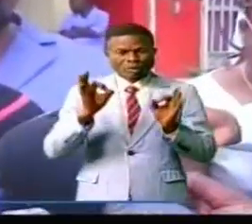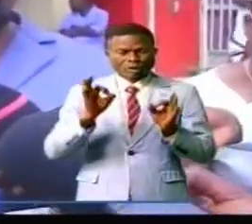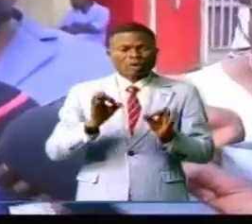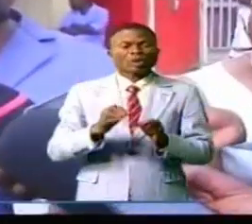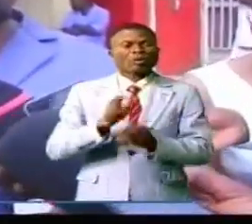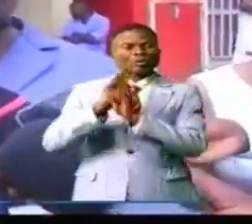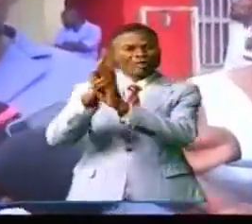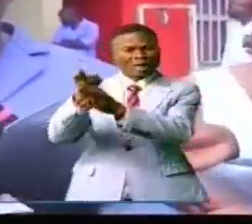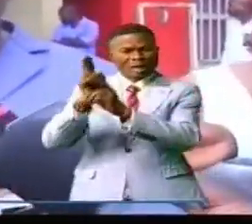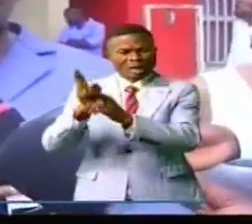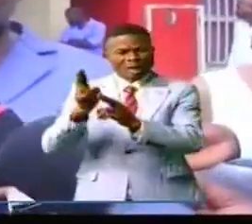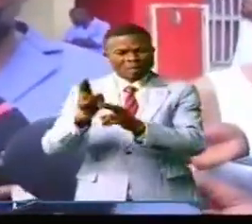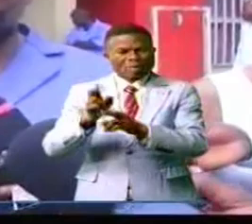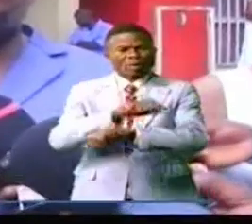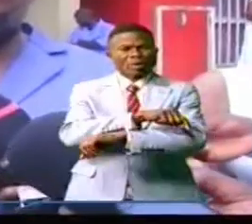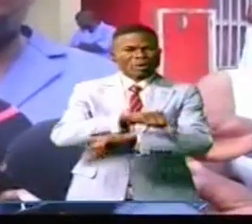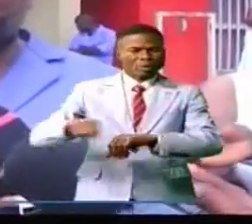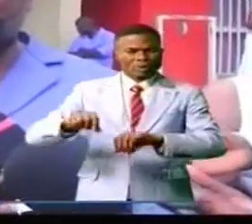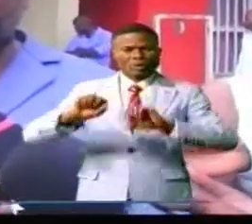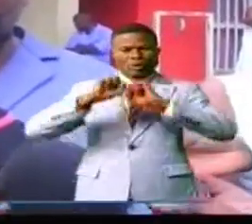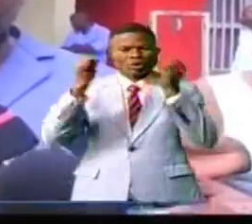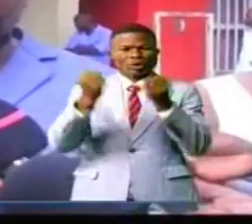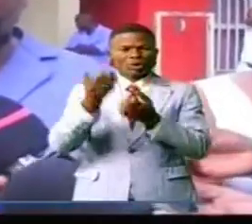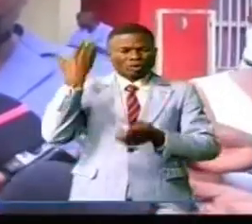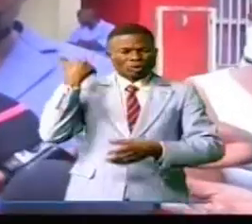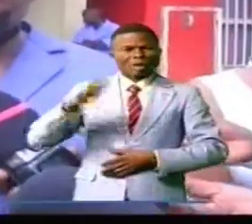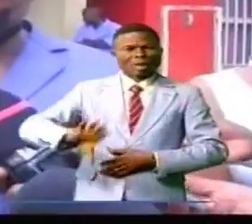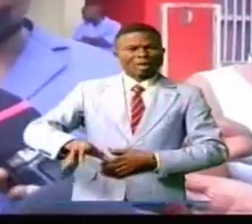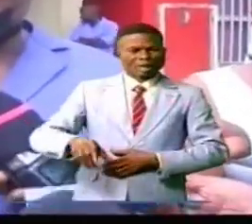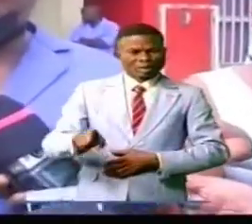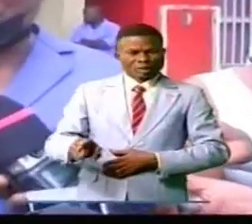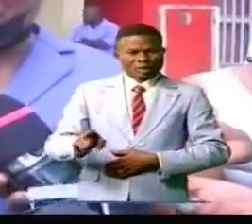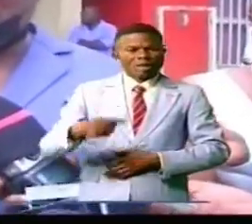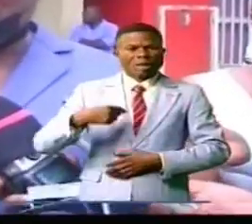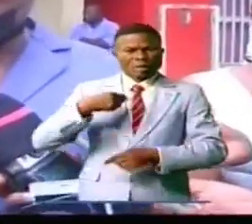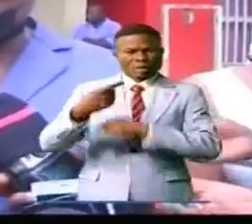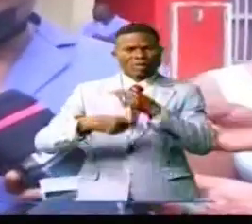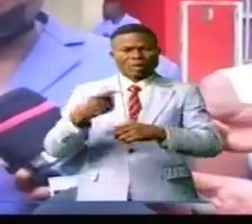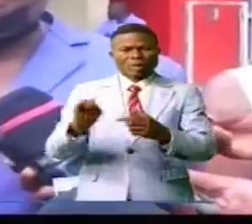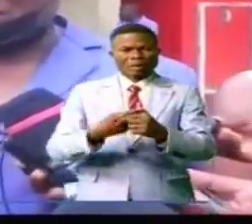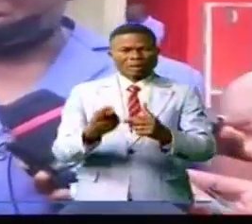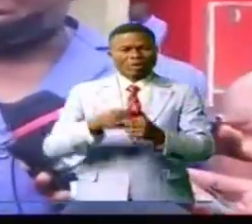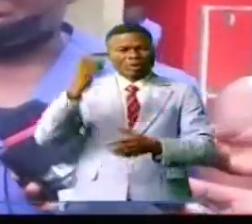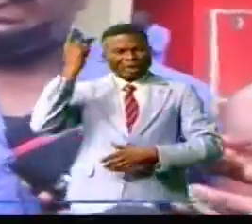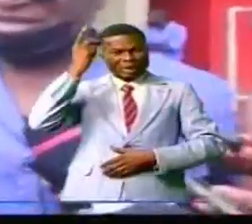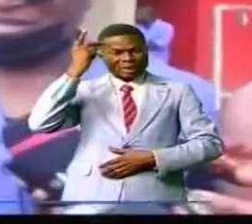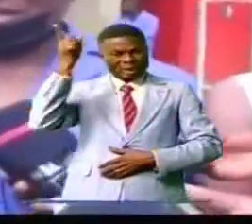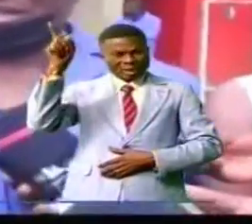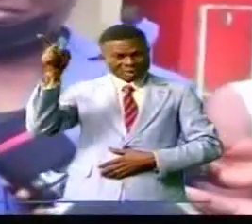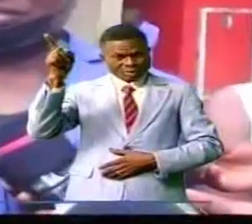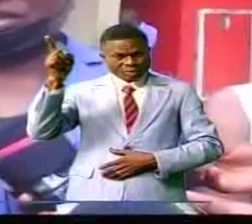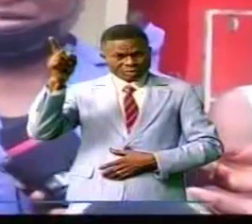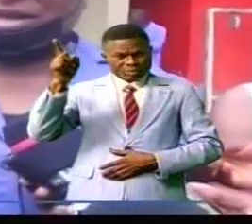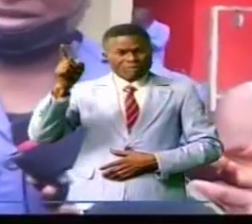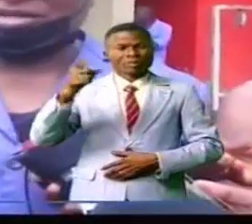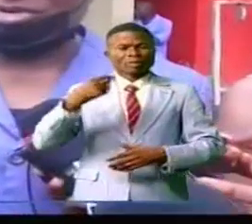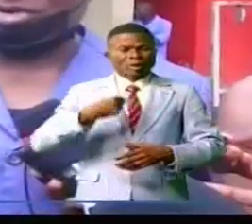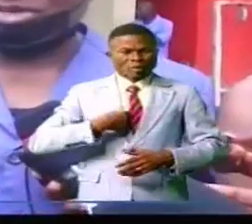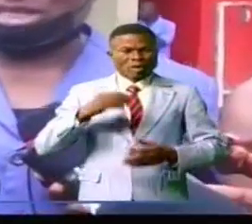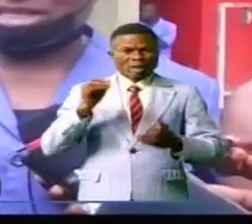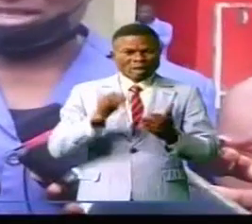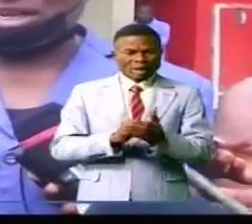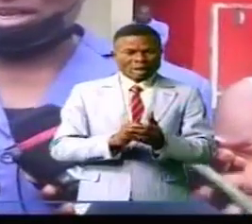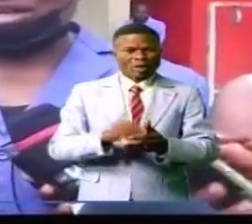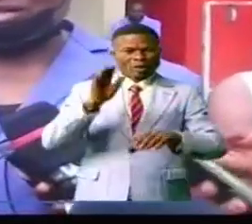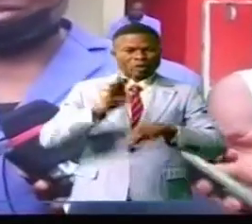l'état des lieux des installations de régie des eaux. J'avais commencé par Kinshasa. J'ai fait le